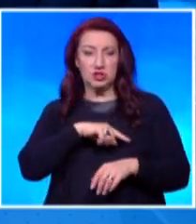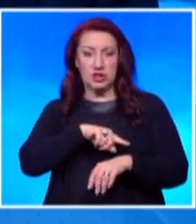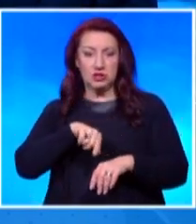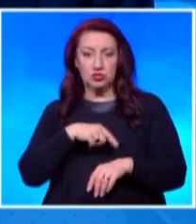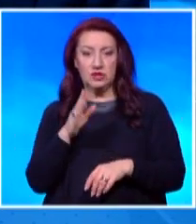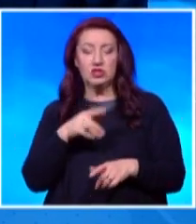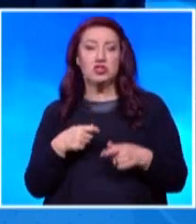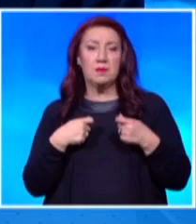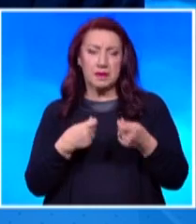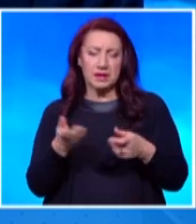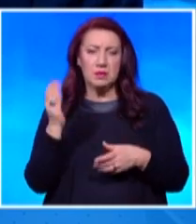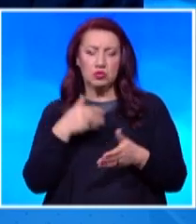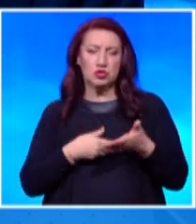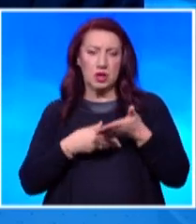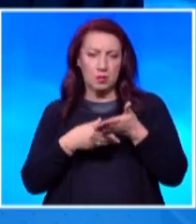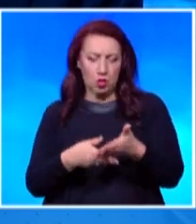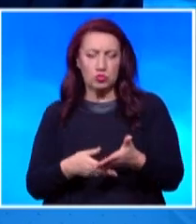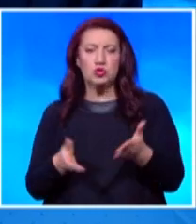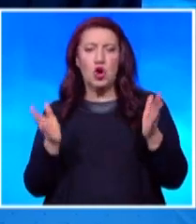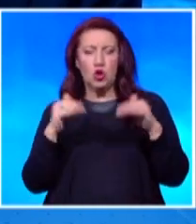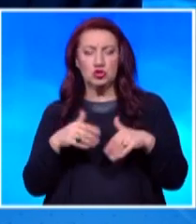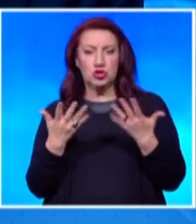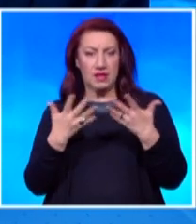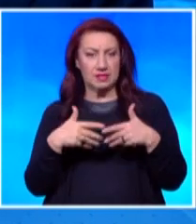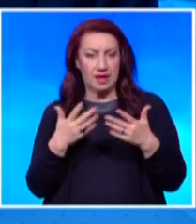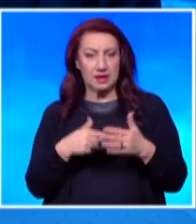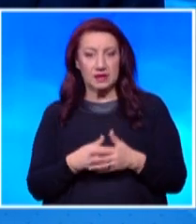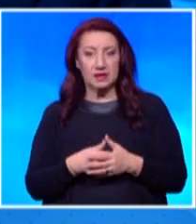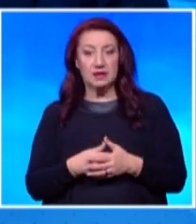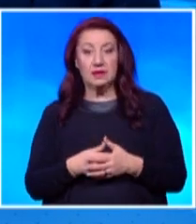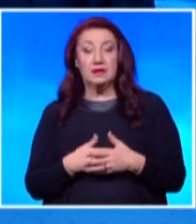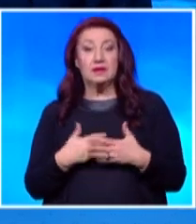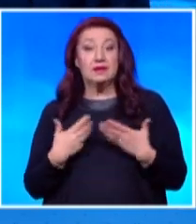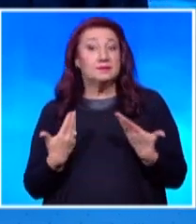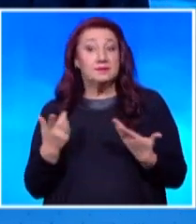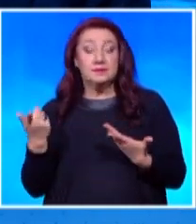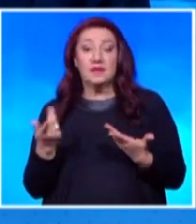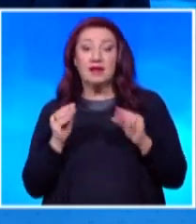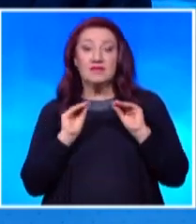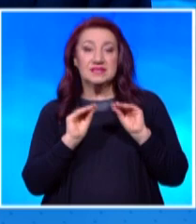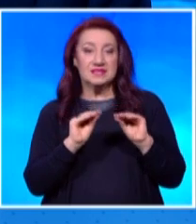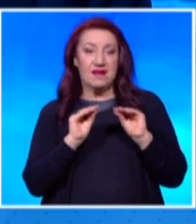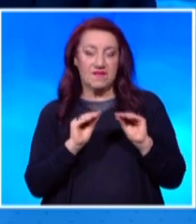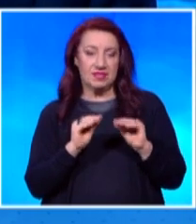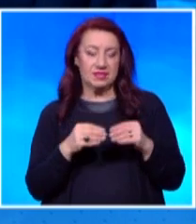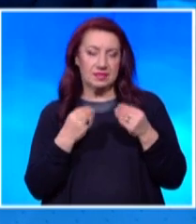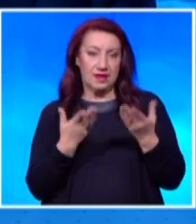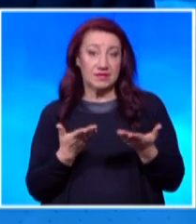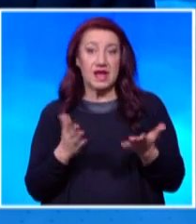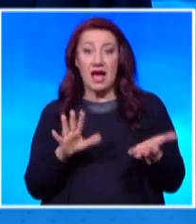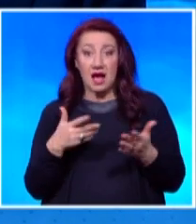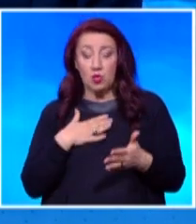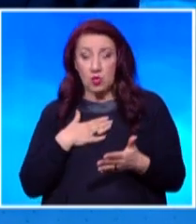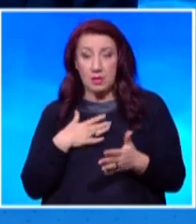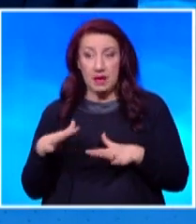изпратим още помощ и още техника, както чухме и в BTV новините. А какви практически съвети вие бихте дали в случай на земетресение?